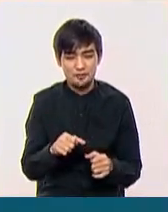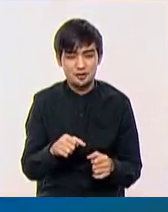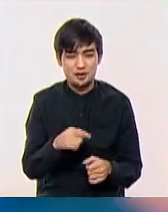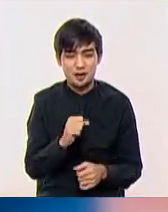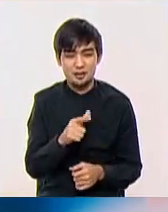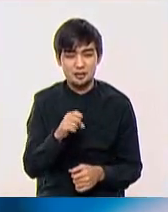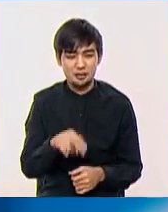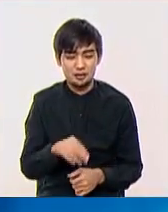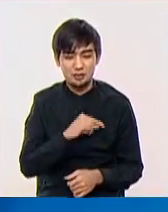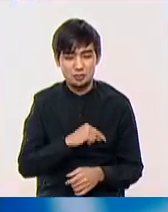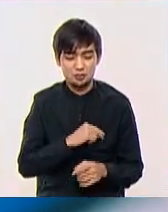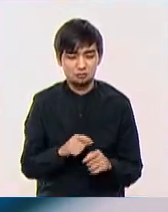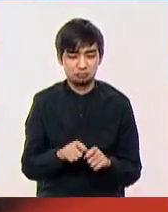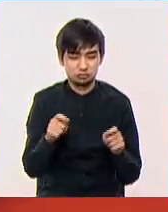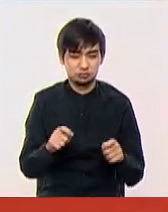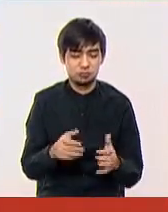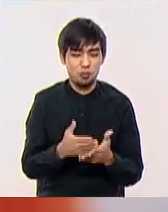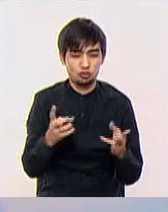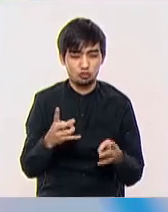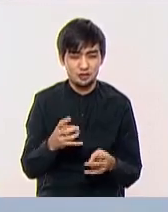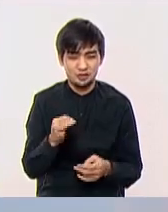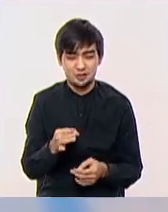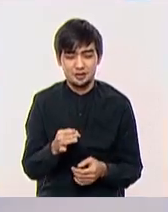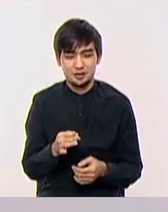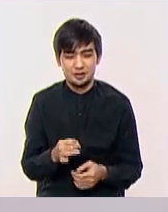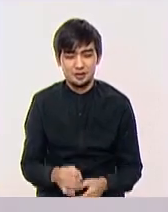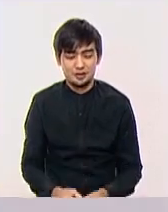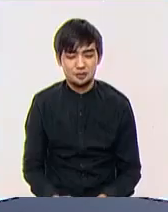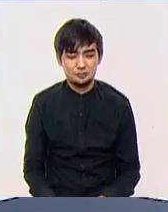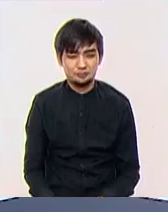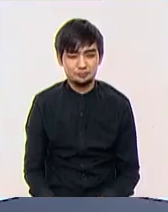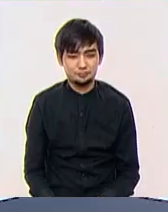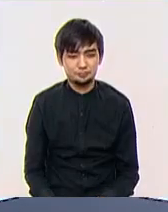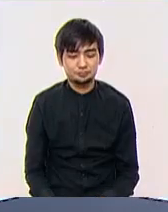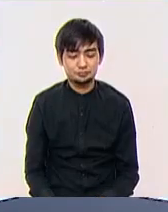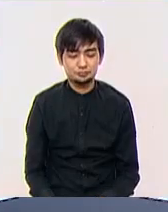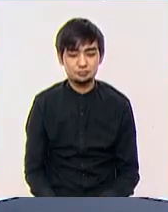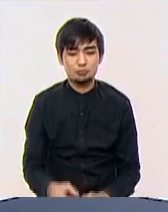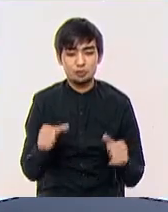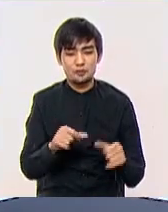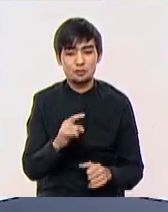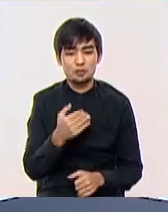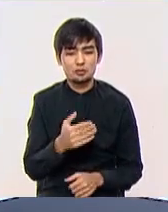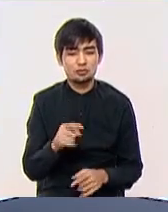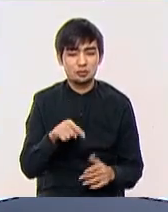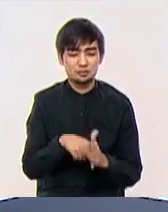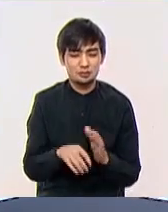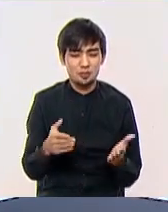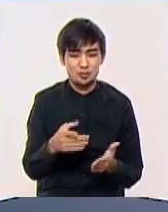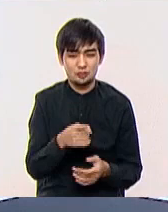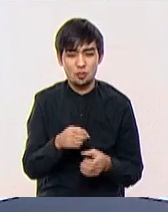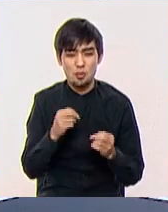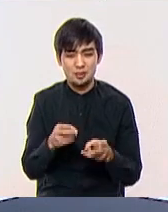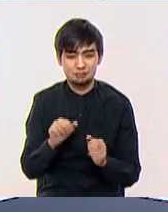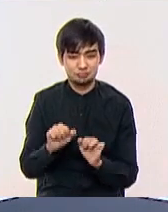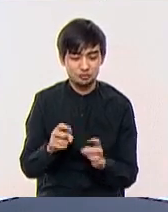жұмысын жандандыру керек. Және қайтадан құруды қалыптастыруымыз керек. Қайтадан. Бала құқығы деген не? Оның қауіпсіздігін қамтамасыз